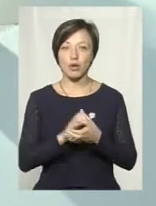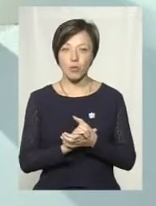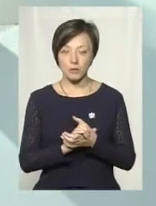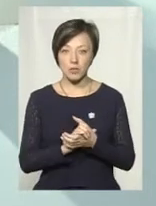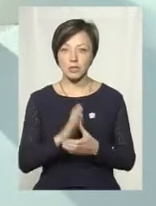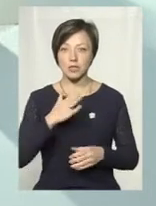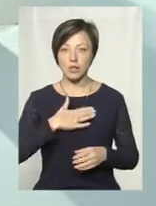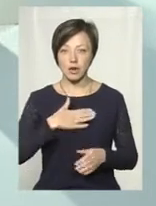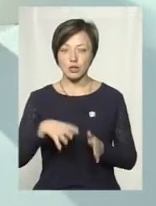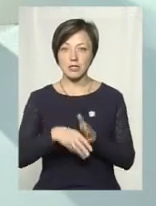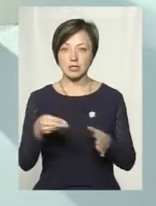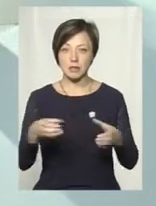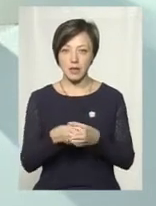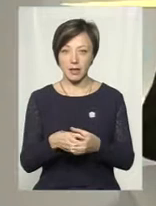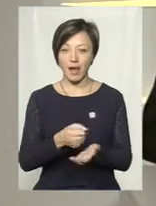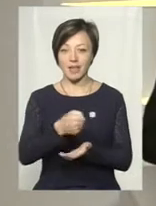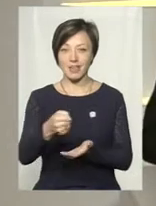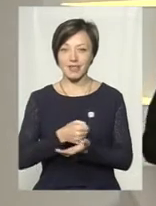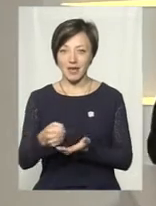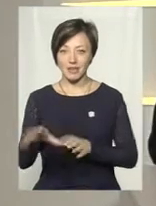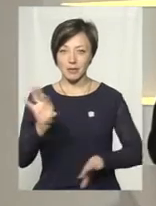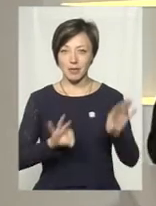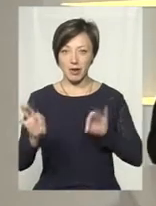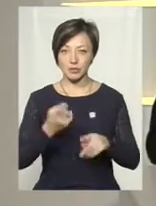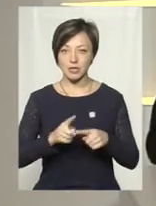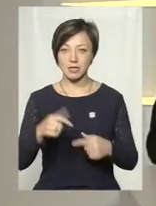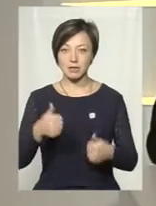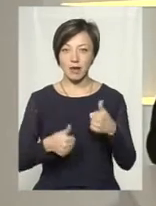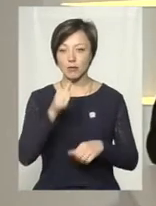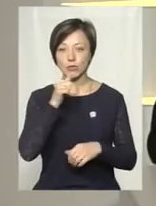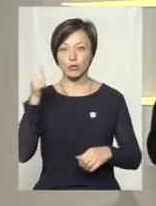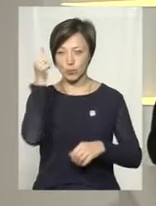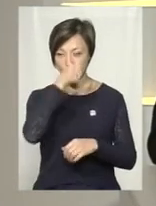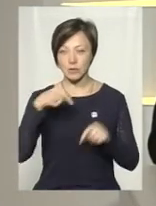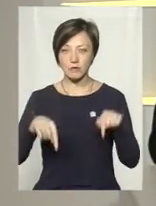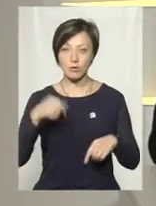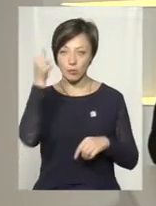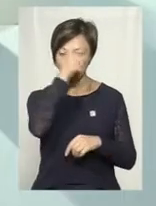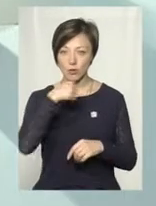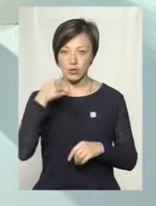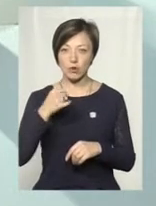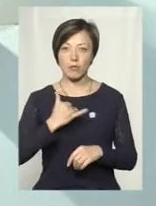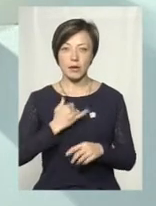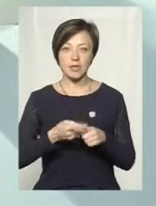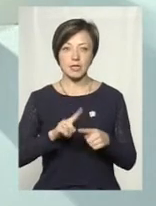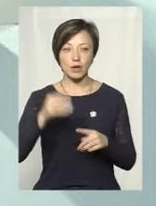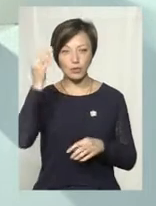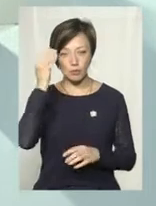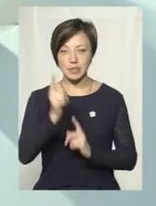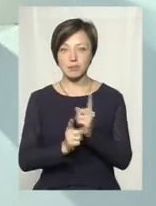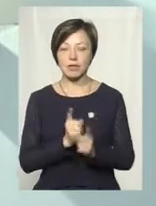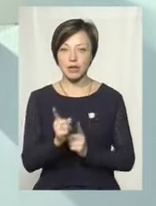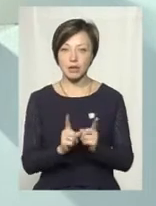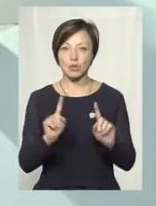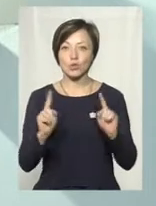Познайомившись з нашою збірною, з кандидатами, які відбиралися до цих змагань і в минулому році, і в цьому році, в мене ця думка змінилась,